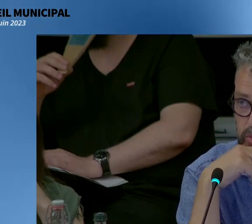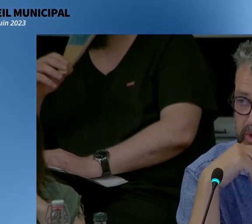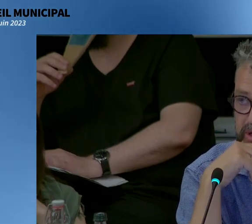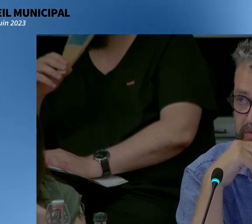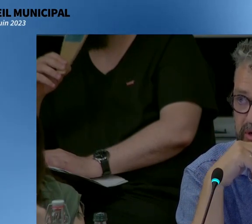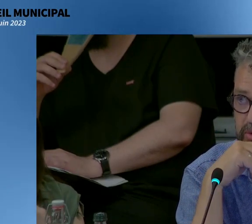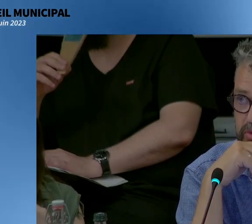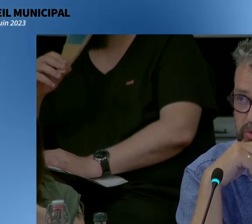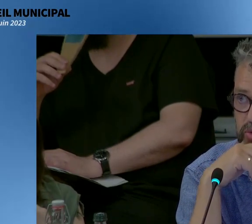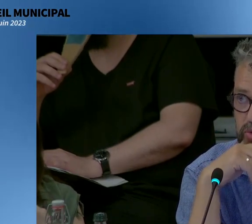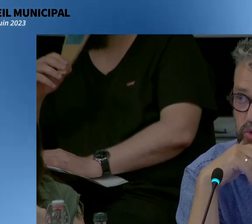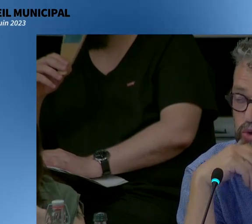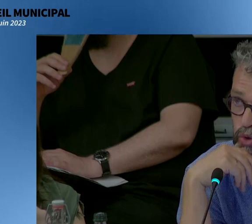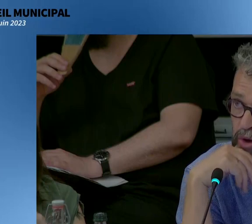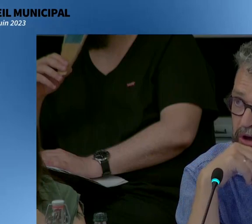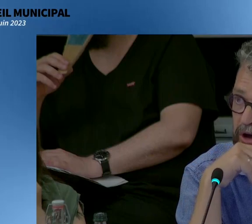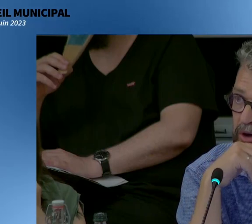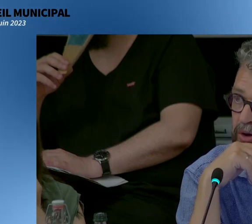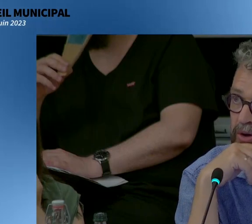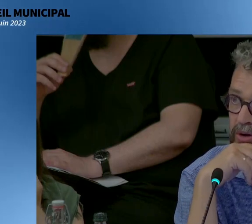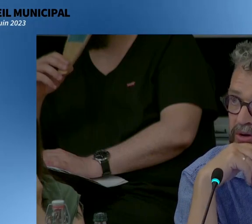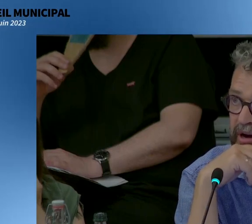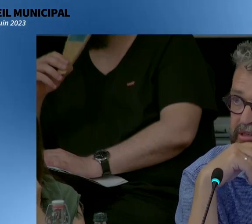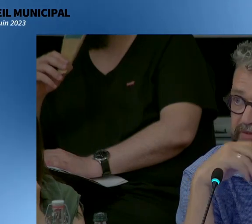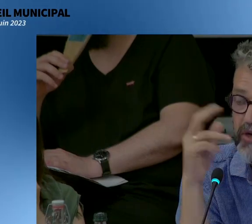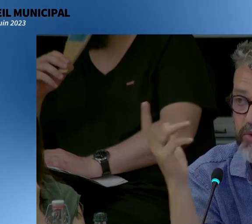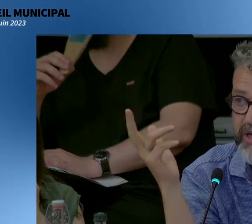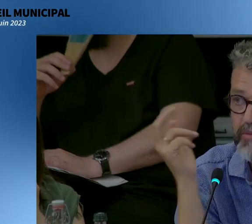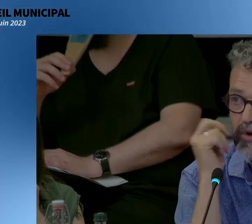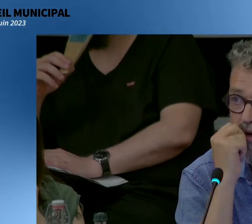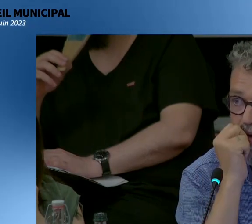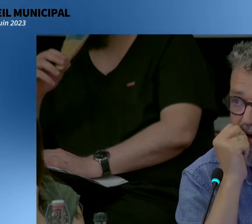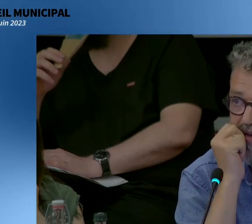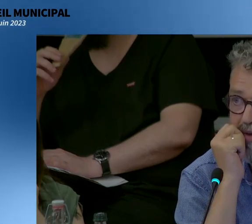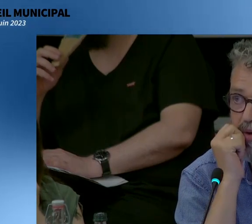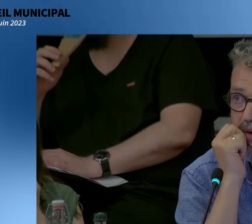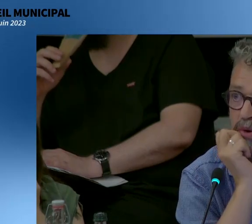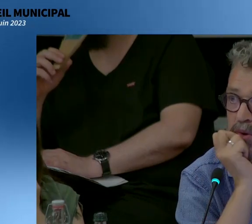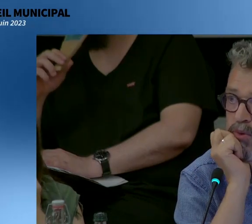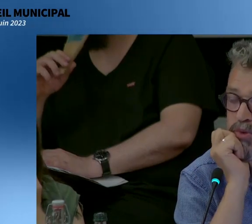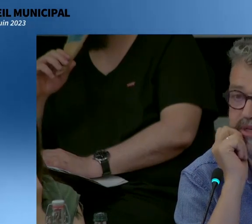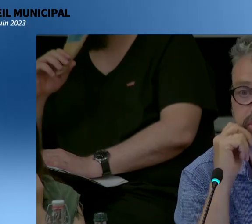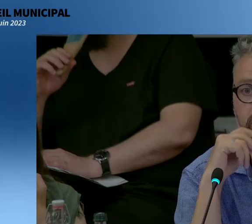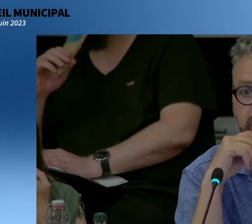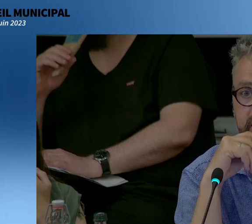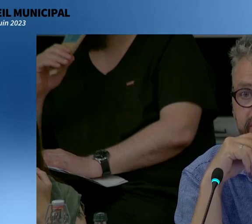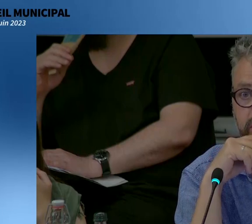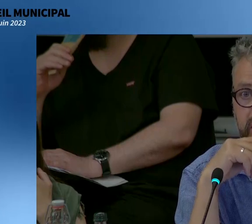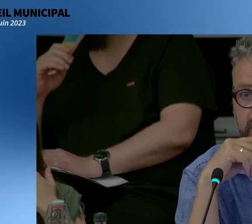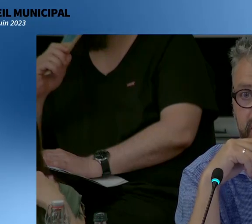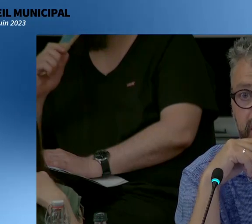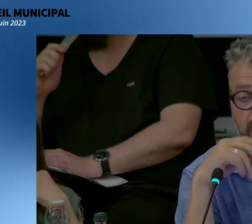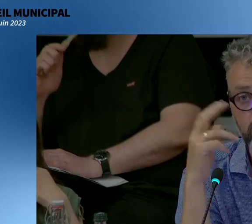communauté uruguayenne d'avoir ce lieu voilà ça fait écho également avec le 11 septembre et